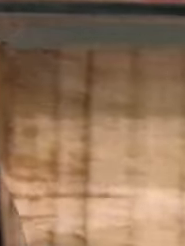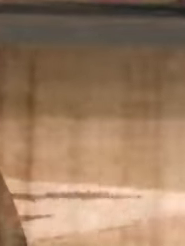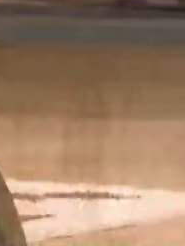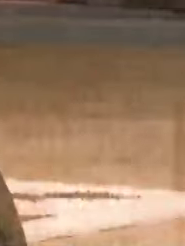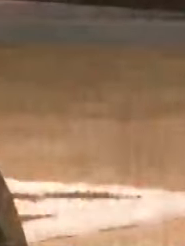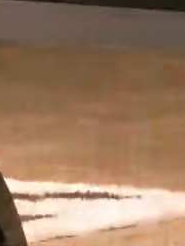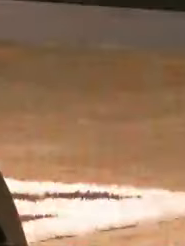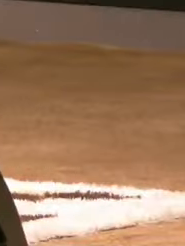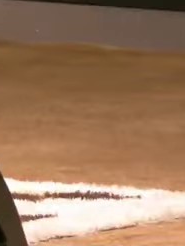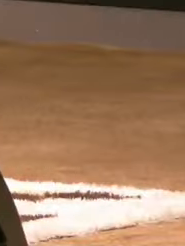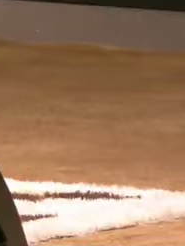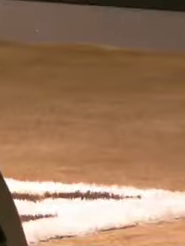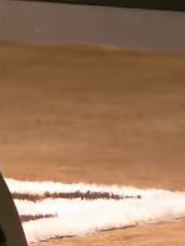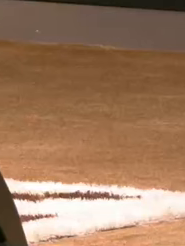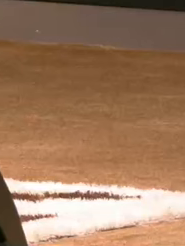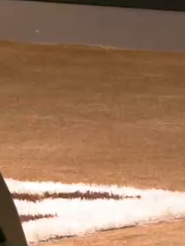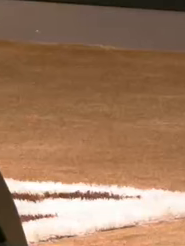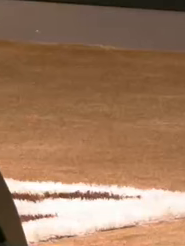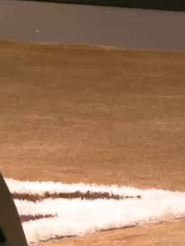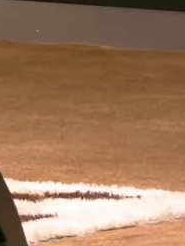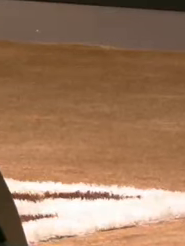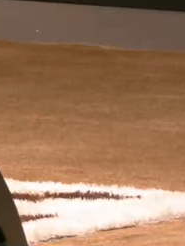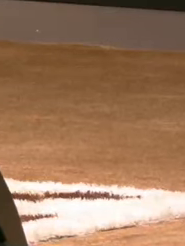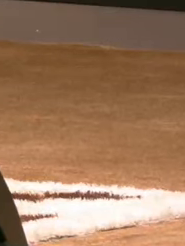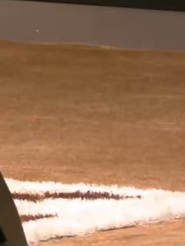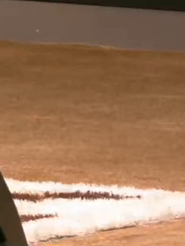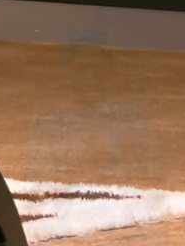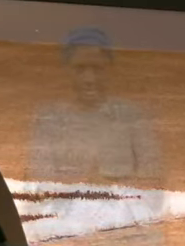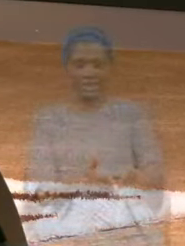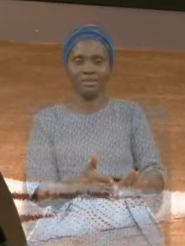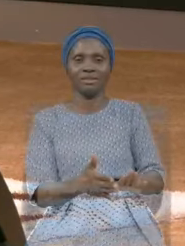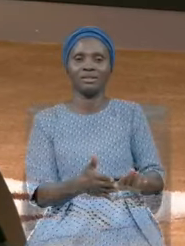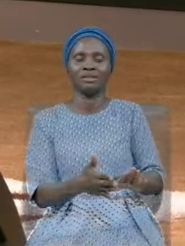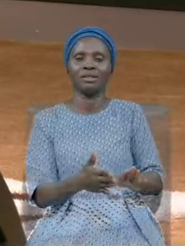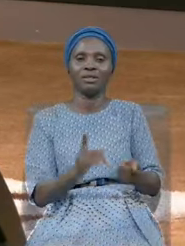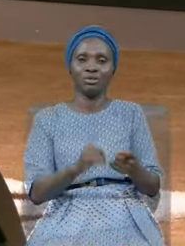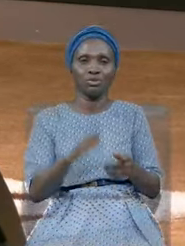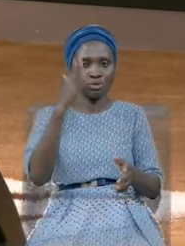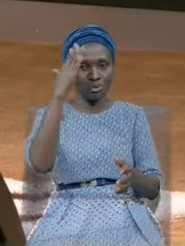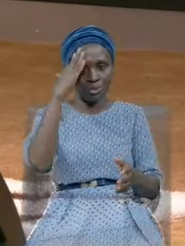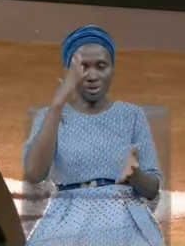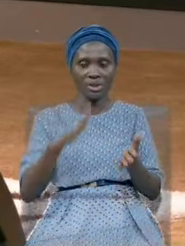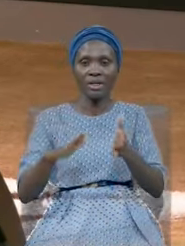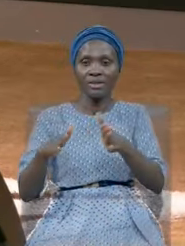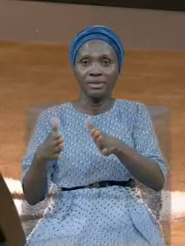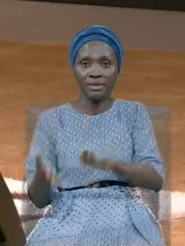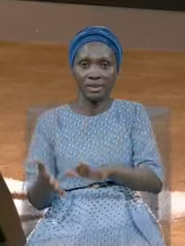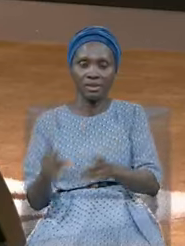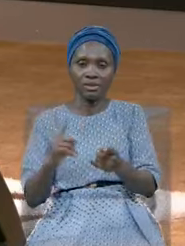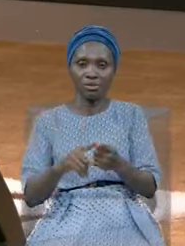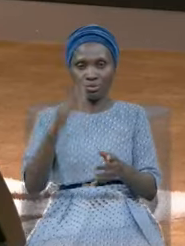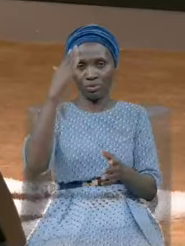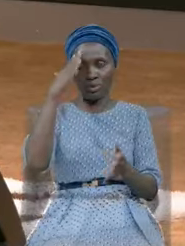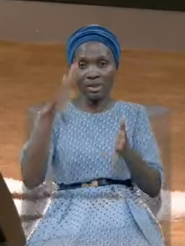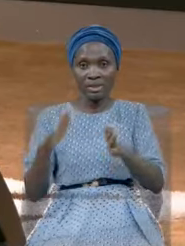et et assoudissante et ils sont ils sont morts à la connaissance ils sont